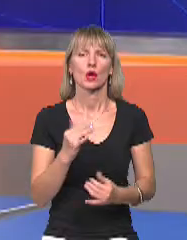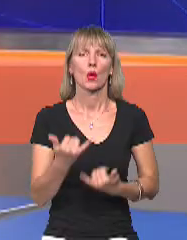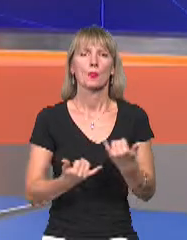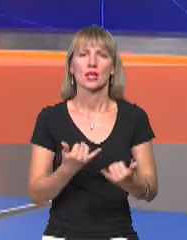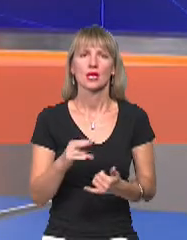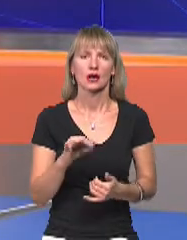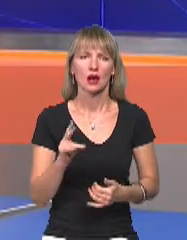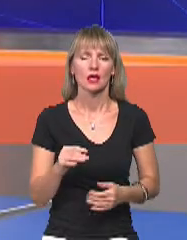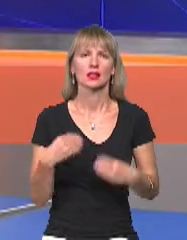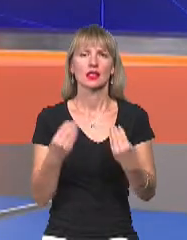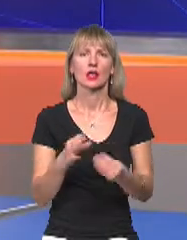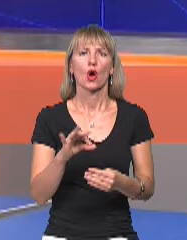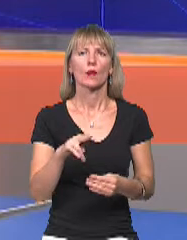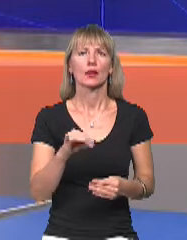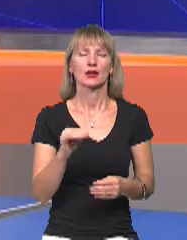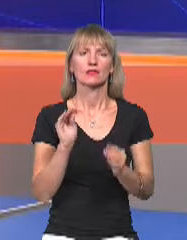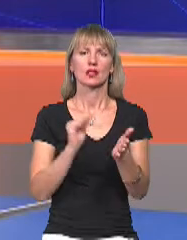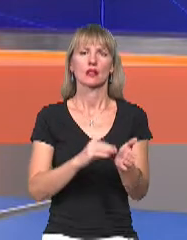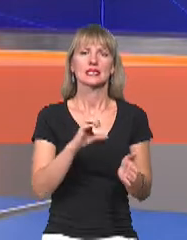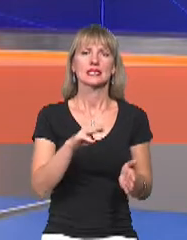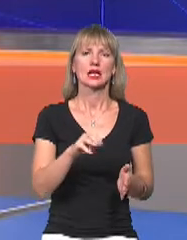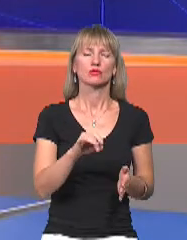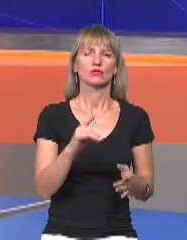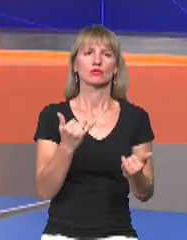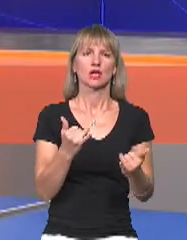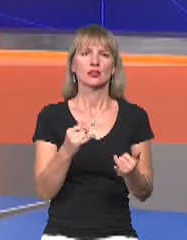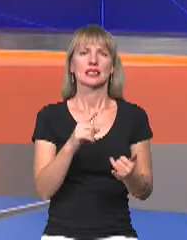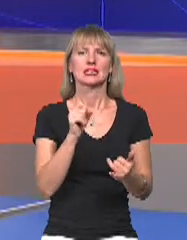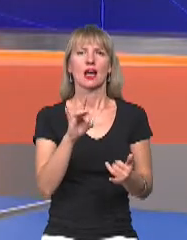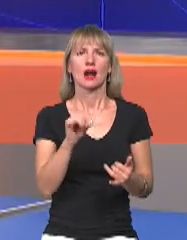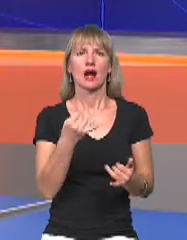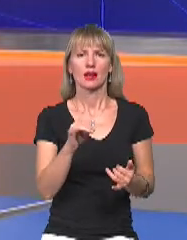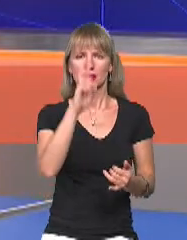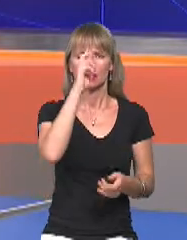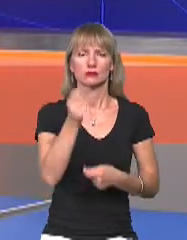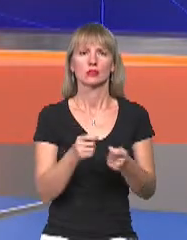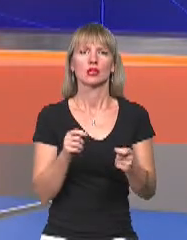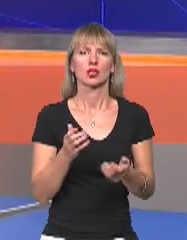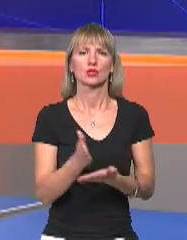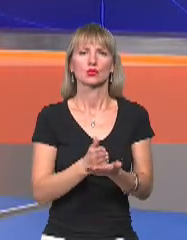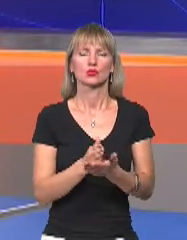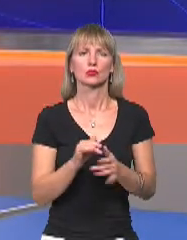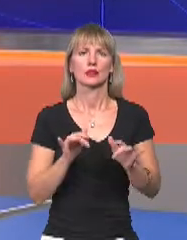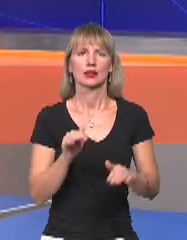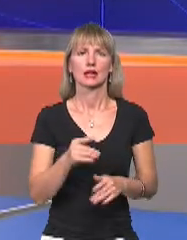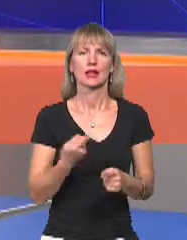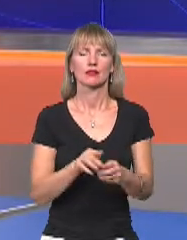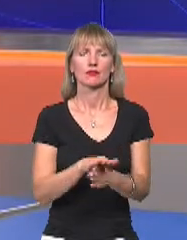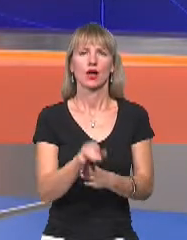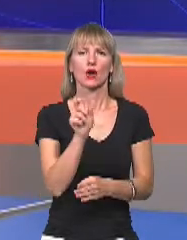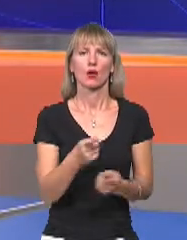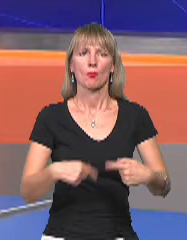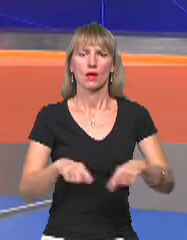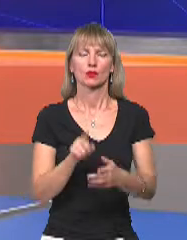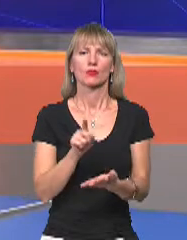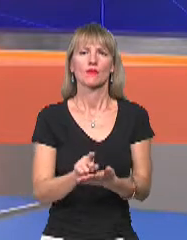надання опіки, і встановлення статусу, воно зараз залишилось за райдержадміністраціями. І служби у справах дітей це виконують. А громади повинні